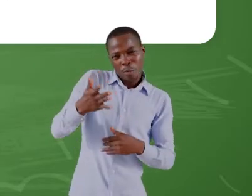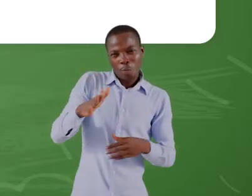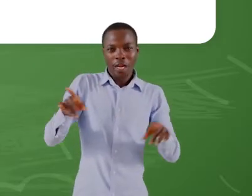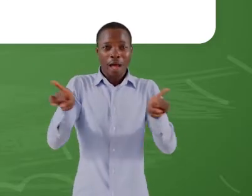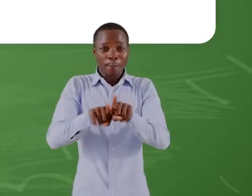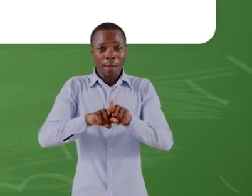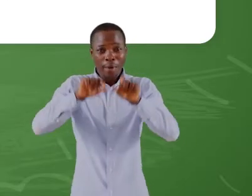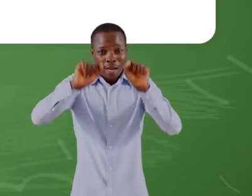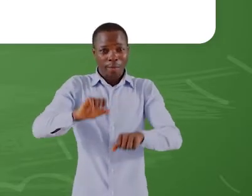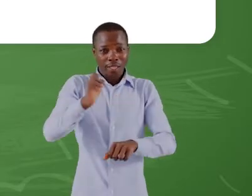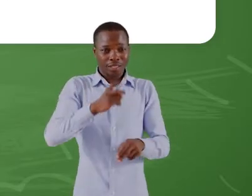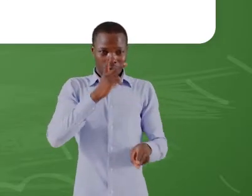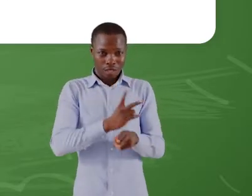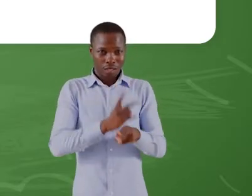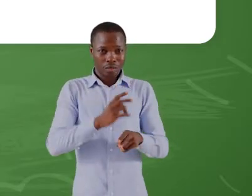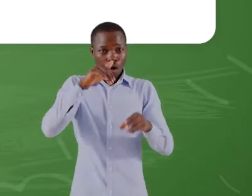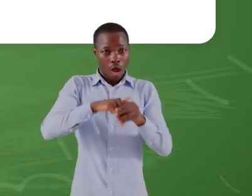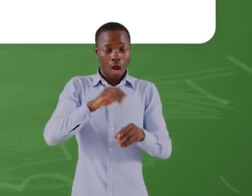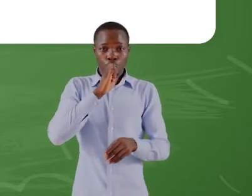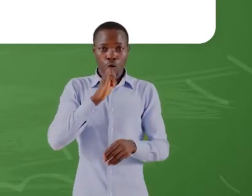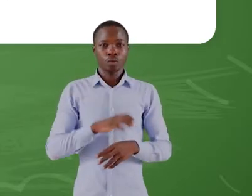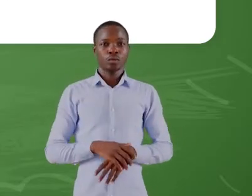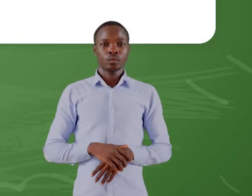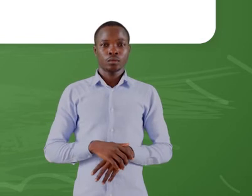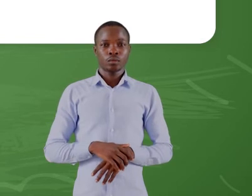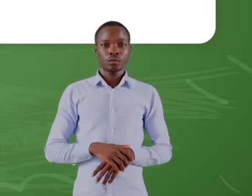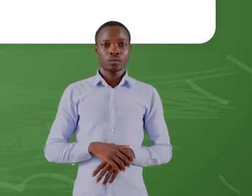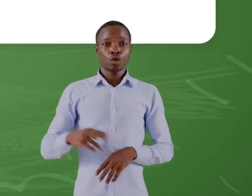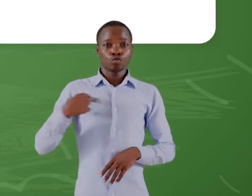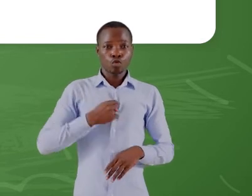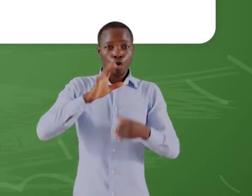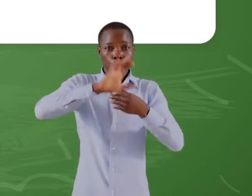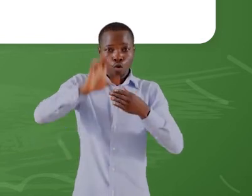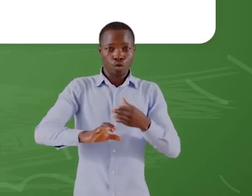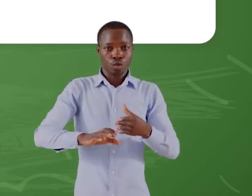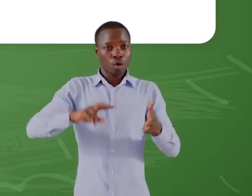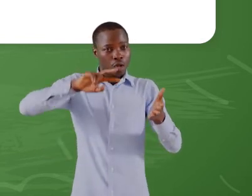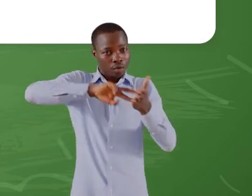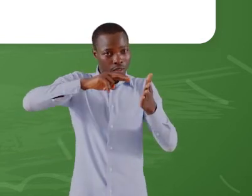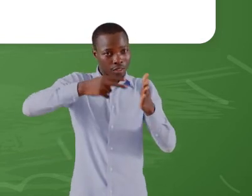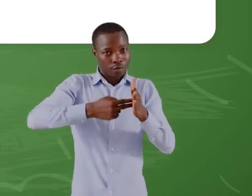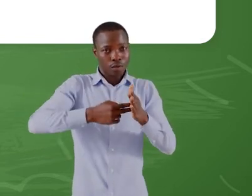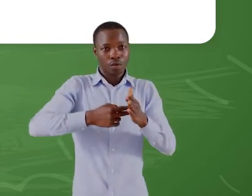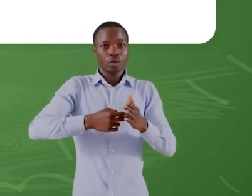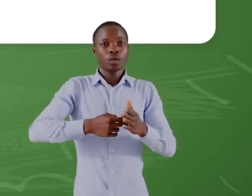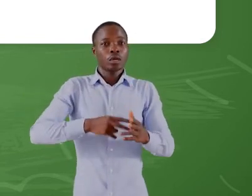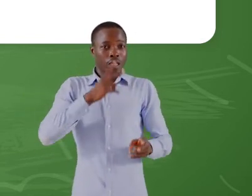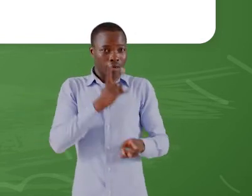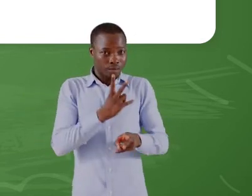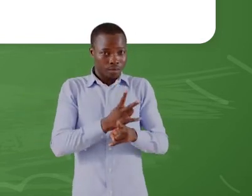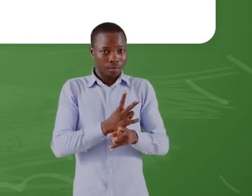la même capacité de rétention en eau. On en déduit la notion de capacité de rétention en